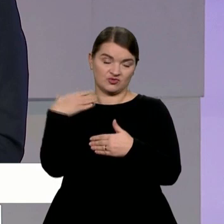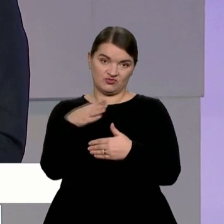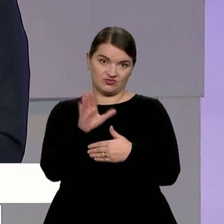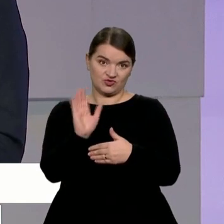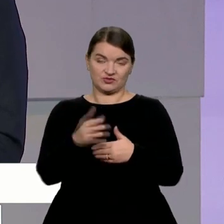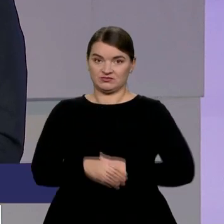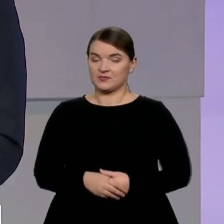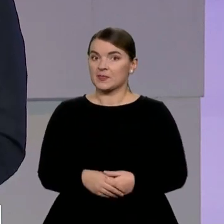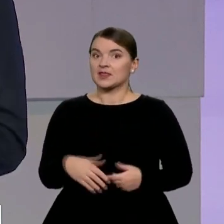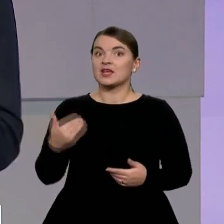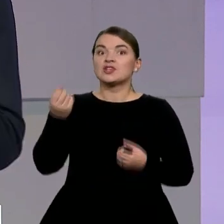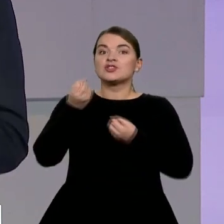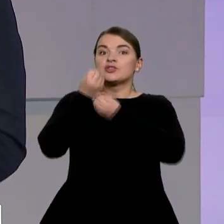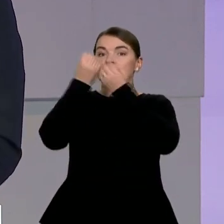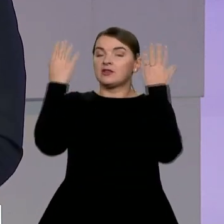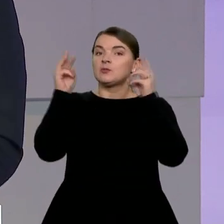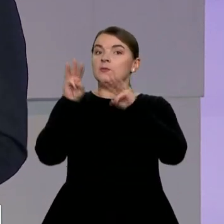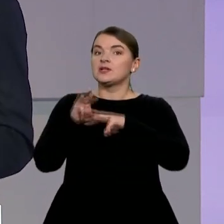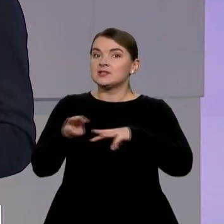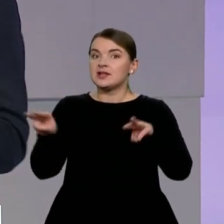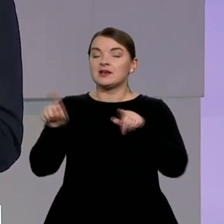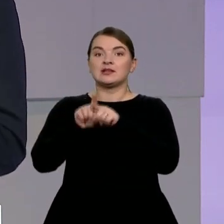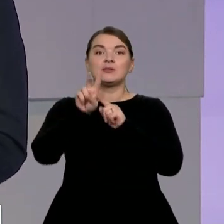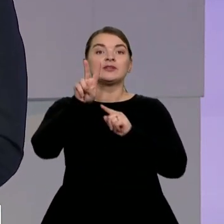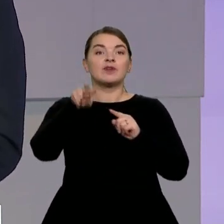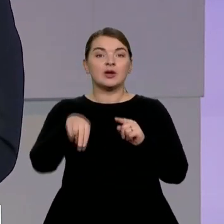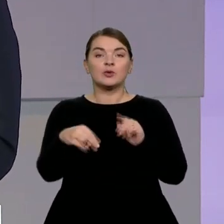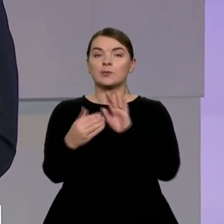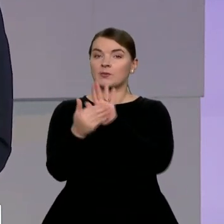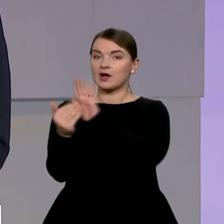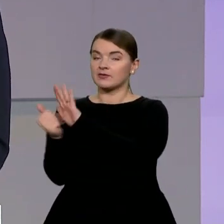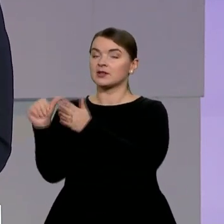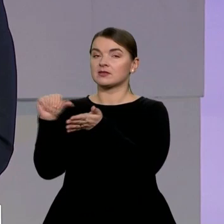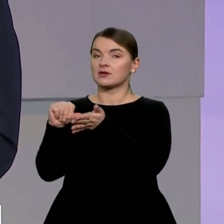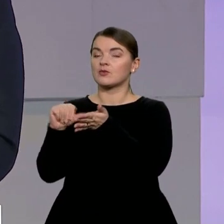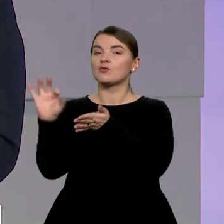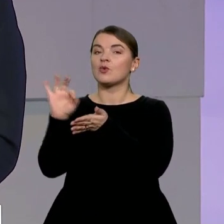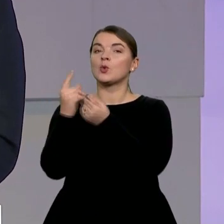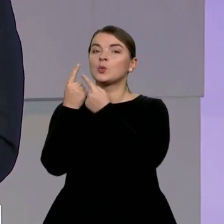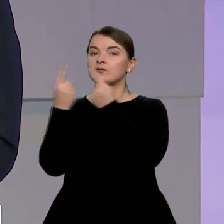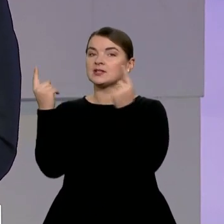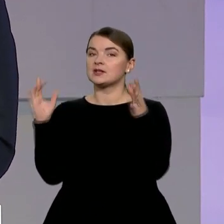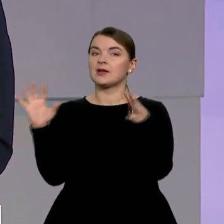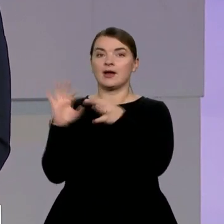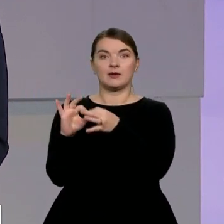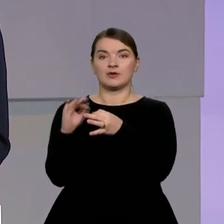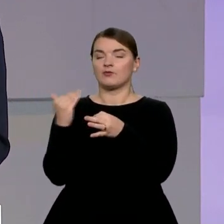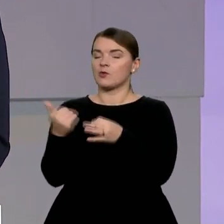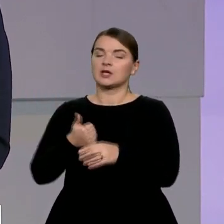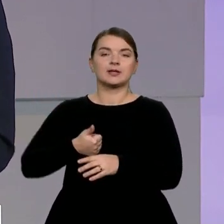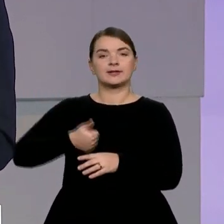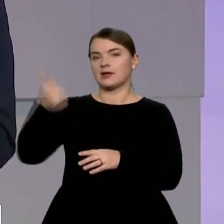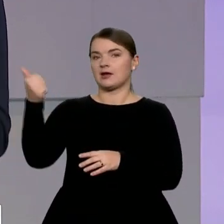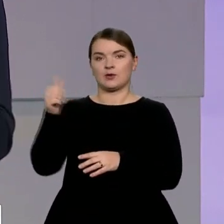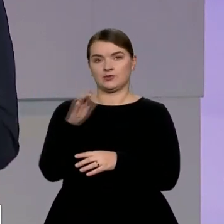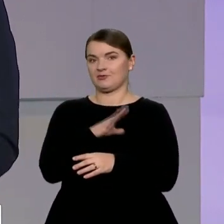ministerijoje, pakviesdamas Vilniaus universitetą visas suinteresuotas pusės, kai ėjo kalba apie universitetų jungimą. Nebuvo geresnio varianto, kaip pakviesti Vilniaus universitetą